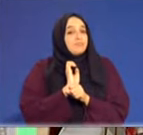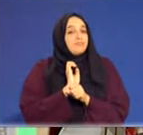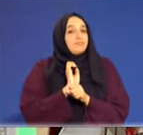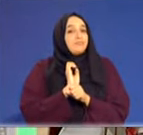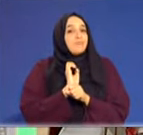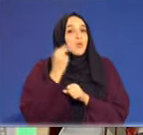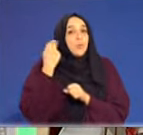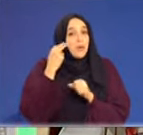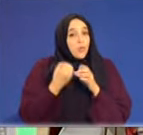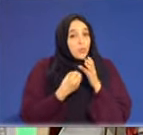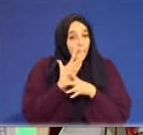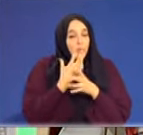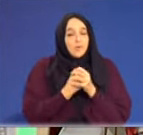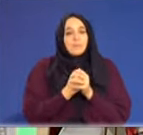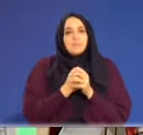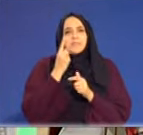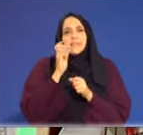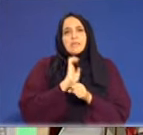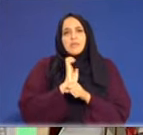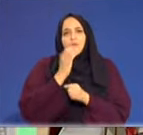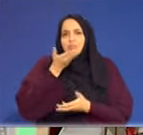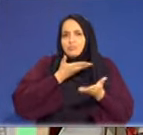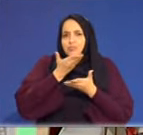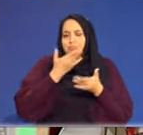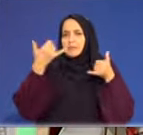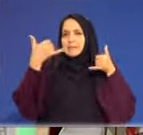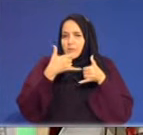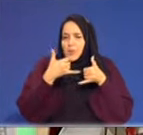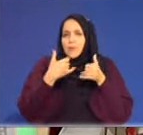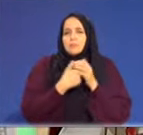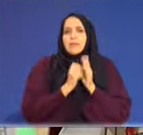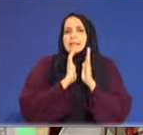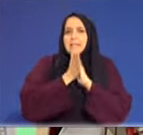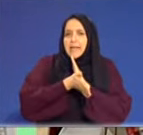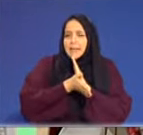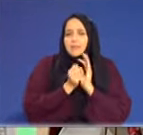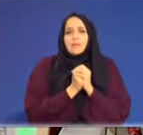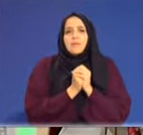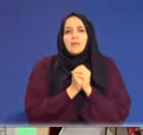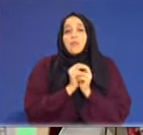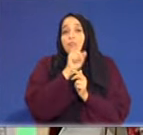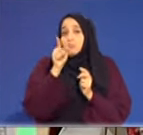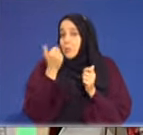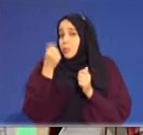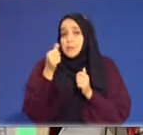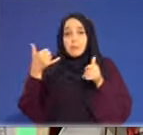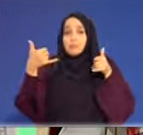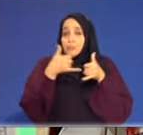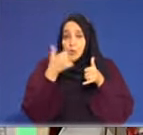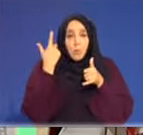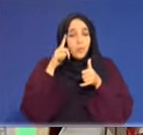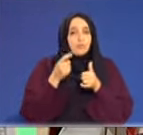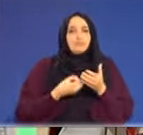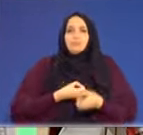البرنامج التفاعلي الذي يتواصل معكم على المباشر في عرض قضاياكم، مشكلاتكم،